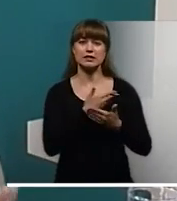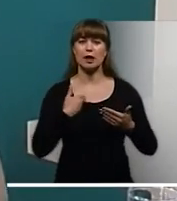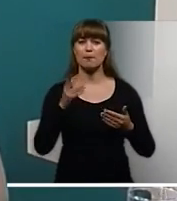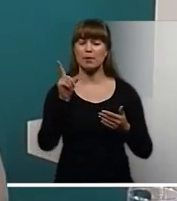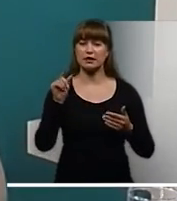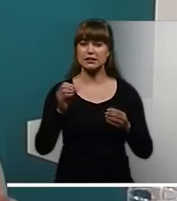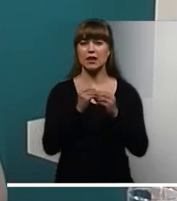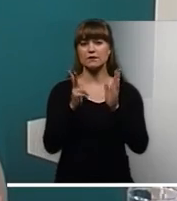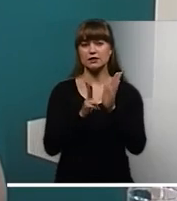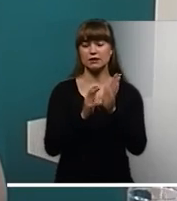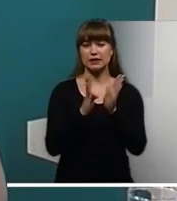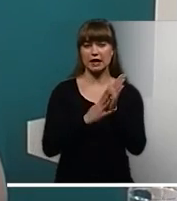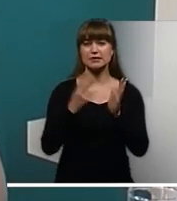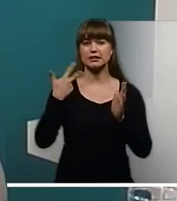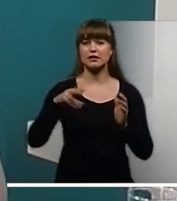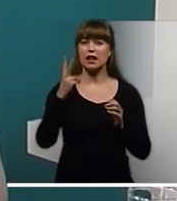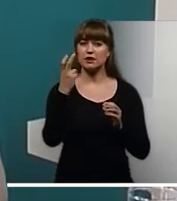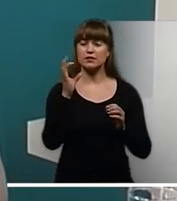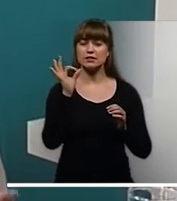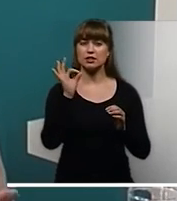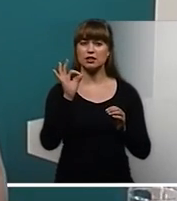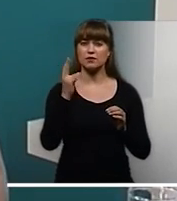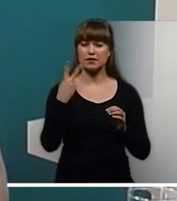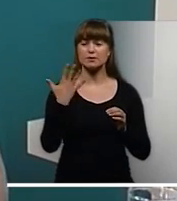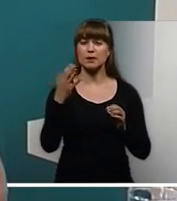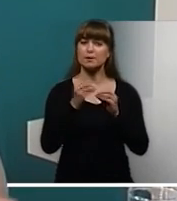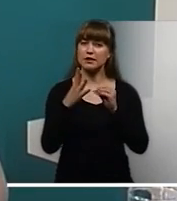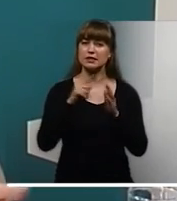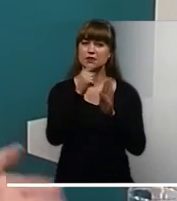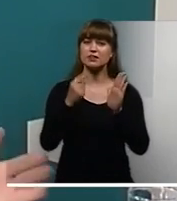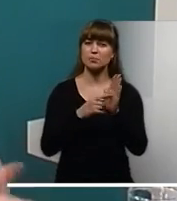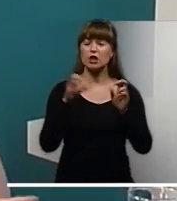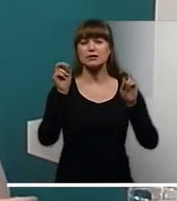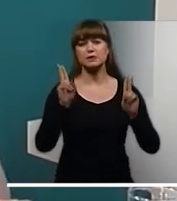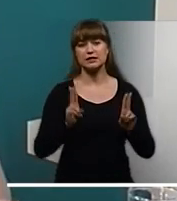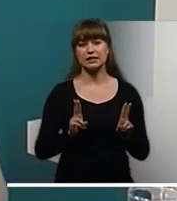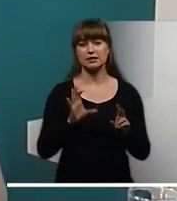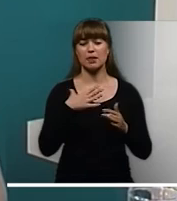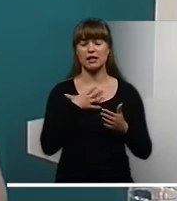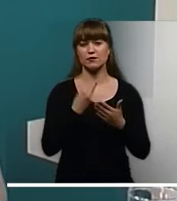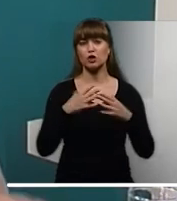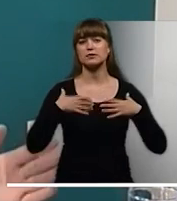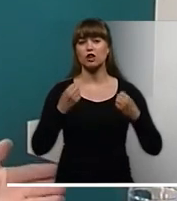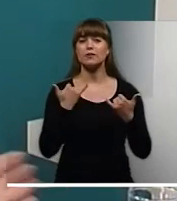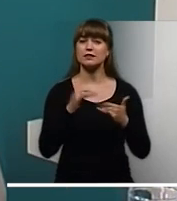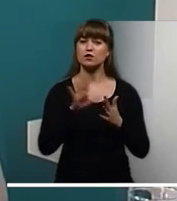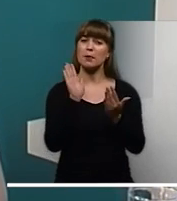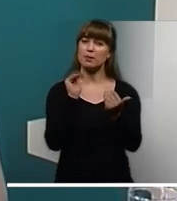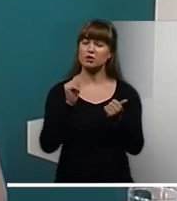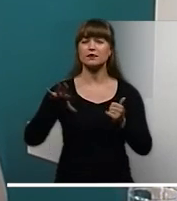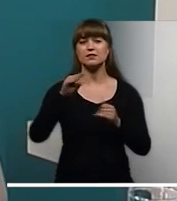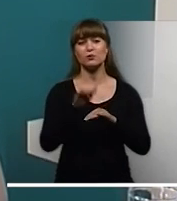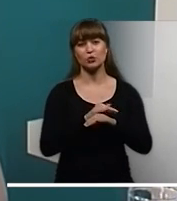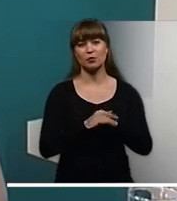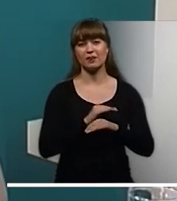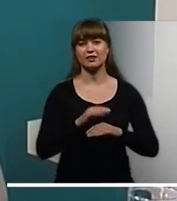нам по понедельникам в 19:30 по телефону 200-25-15, задавайте вопросы специалистам о своем здоровье. На сегодня мы прощаемся.